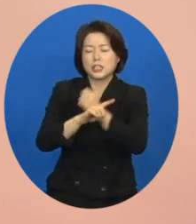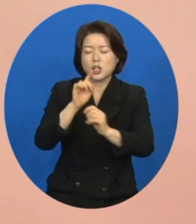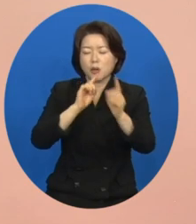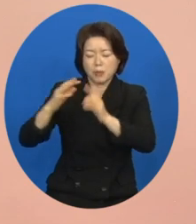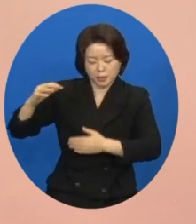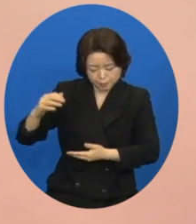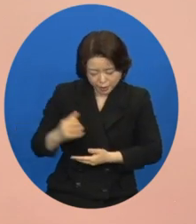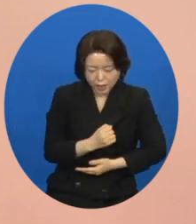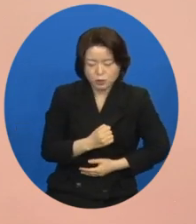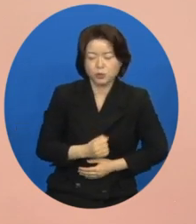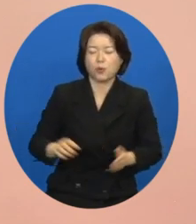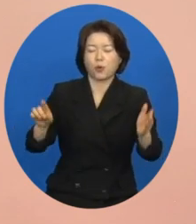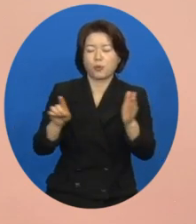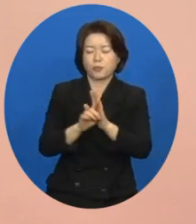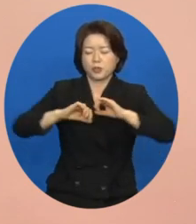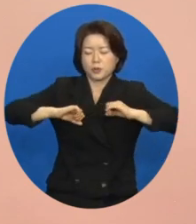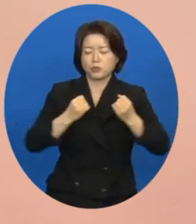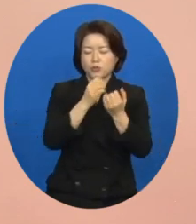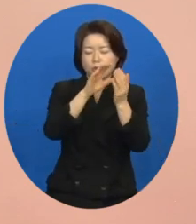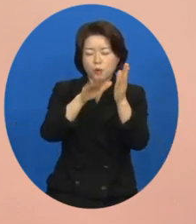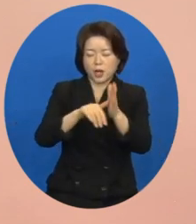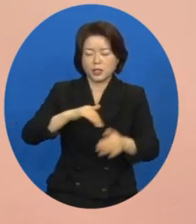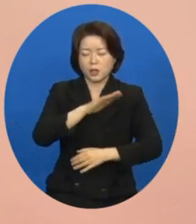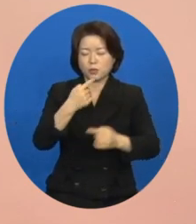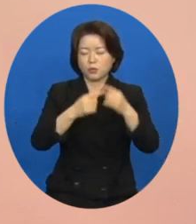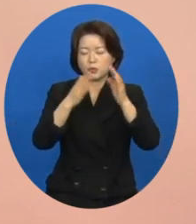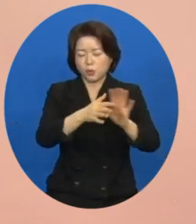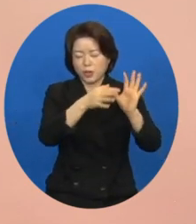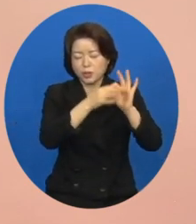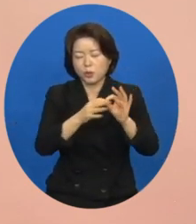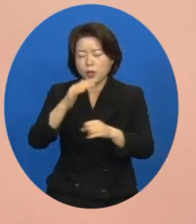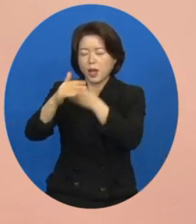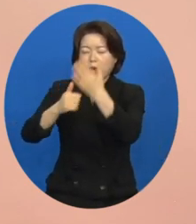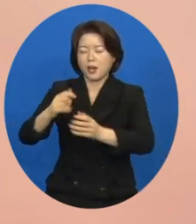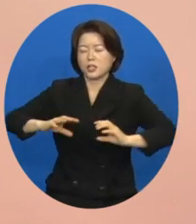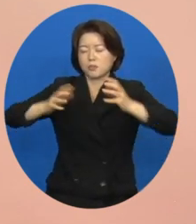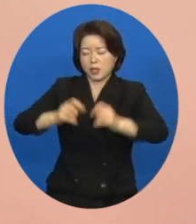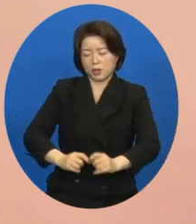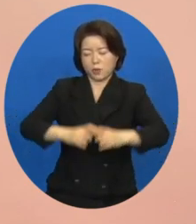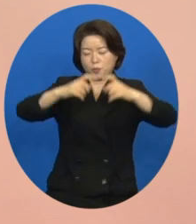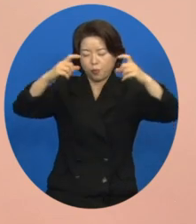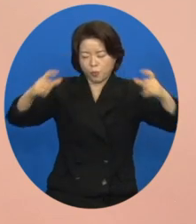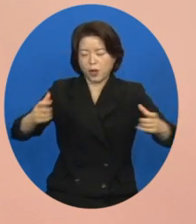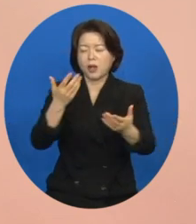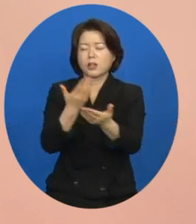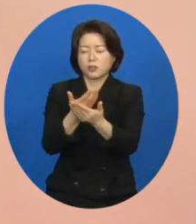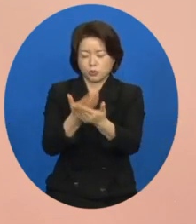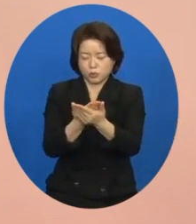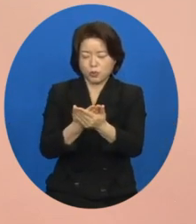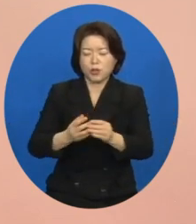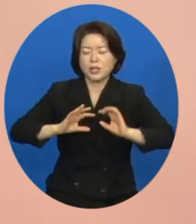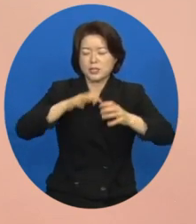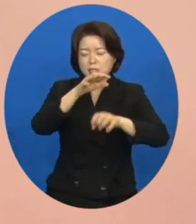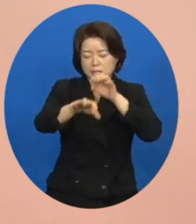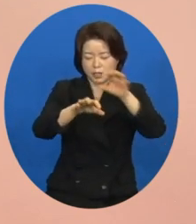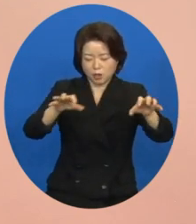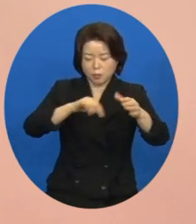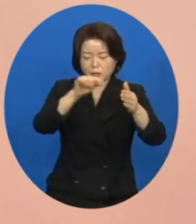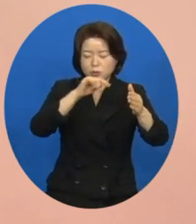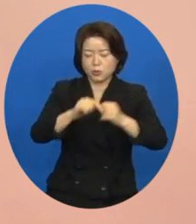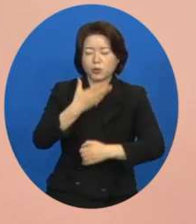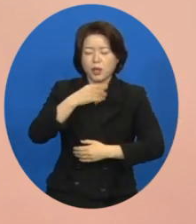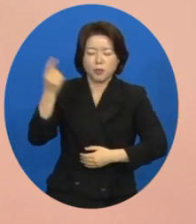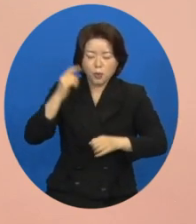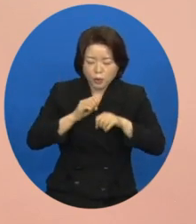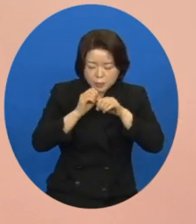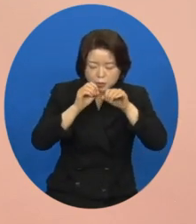붙들고 믿음으로 순종할 때 우리 교회를 통해 하나님의 나라가 확정되게 하시고 세계 열방 가운데 복음이